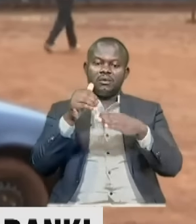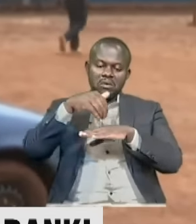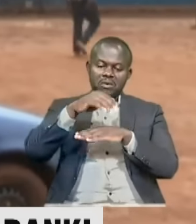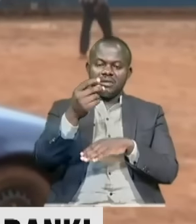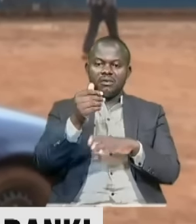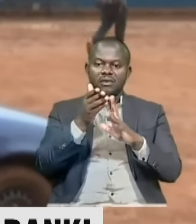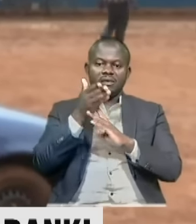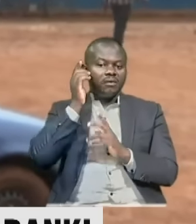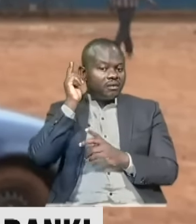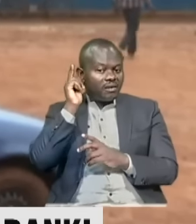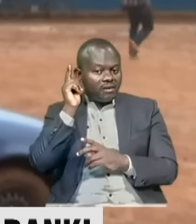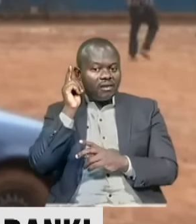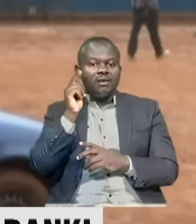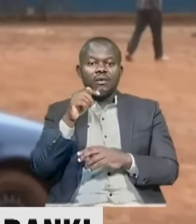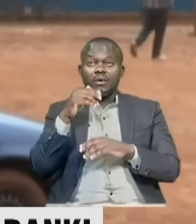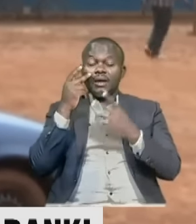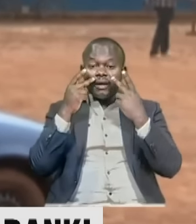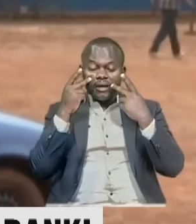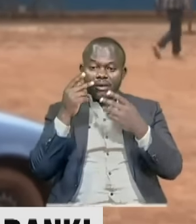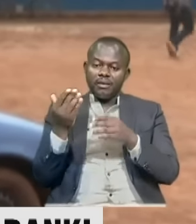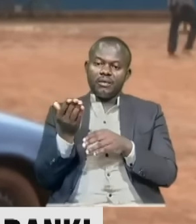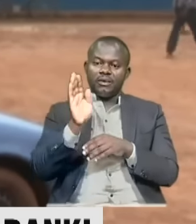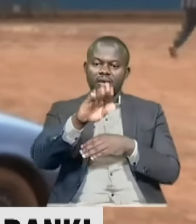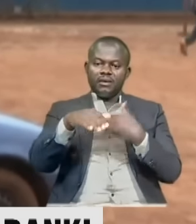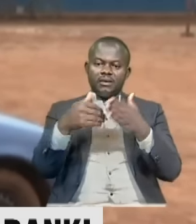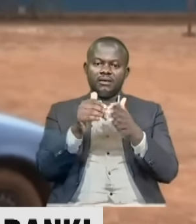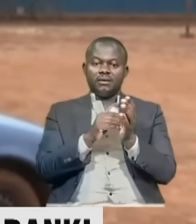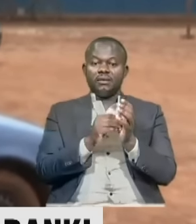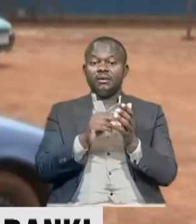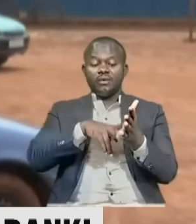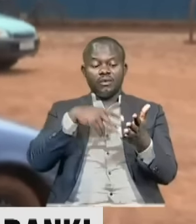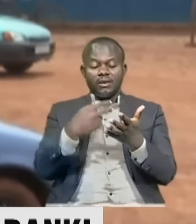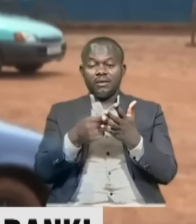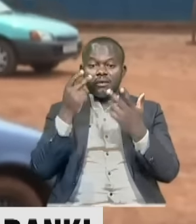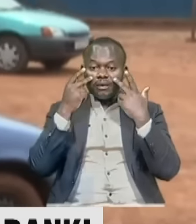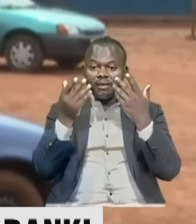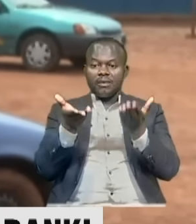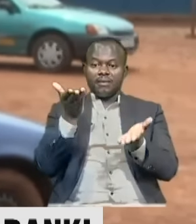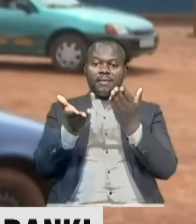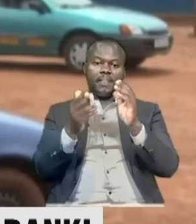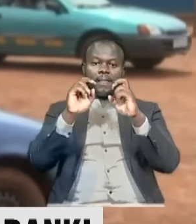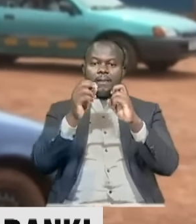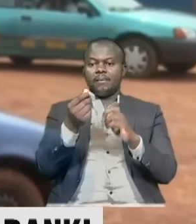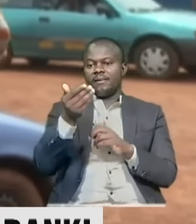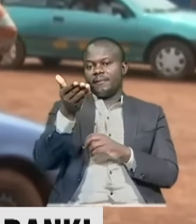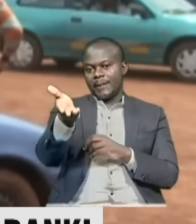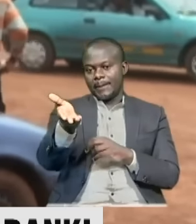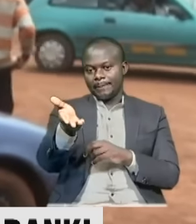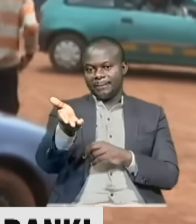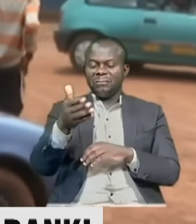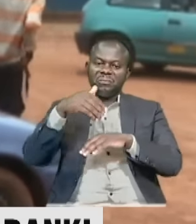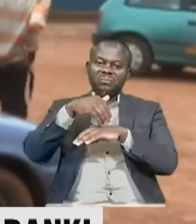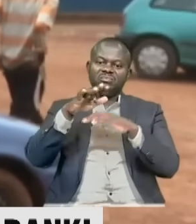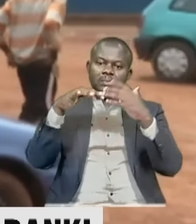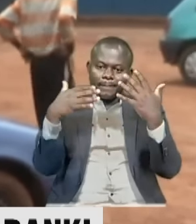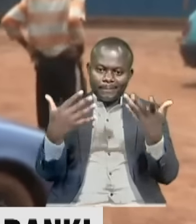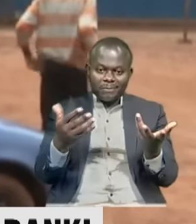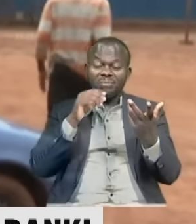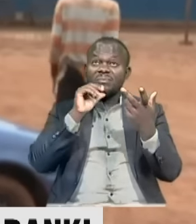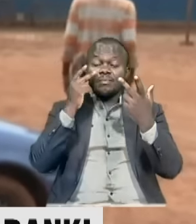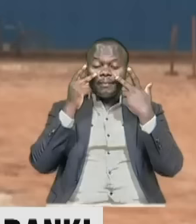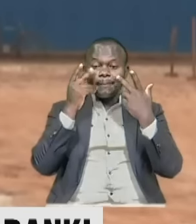telefone ngo yareba ngo yansubize No, ukananirwa kuno kureba kuri balance ngo ure ko amafaranga ariho. Uja muhereza gute utaranareba